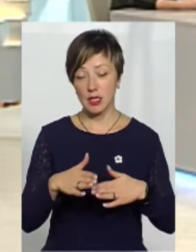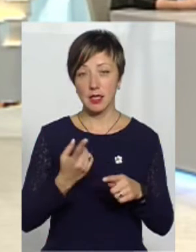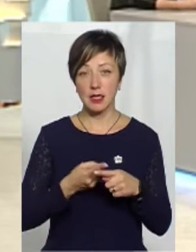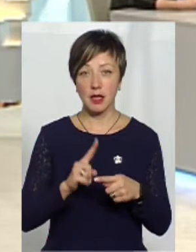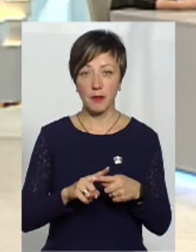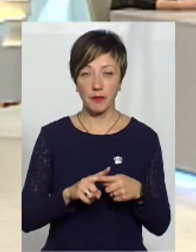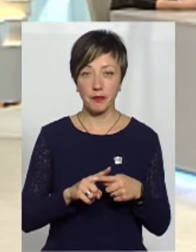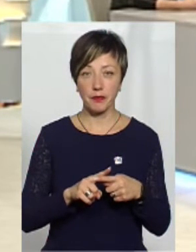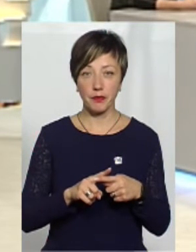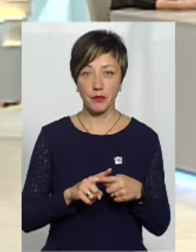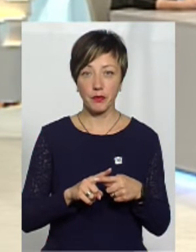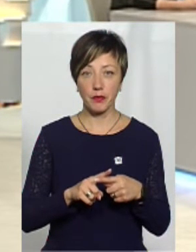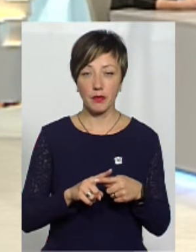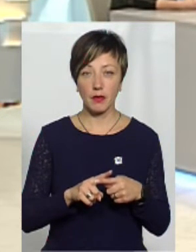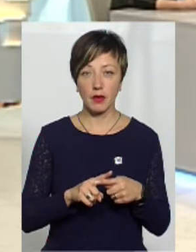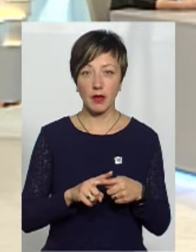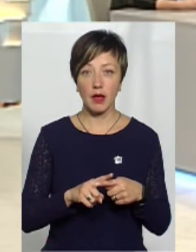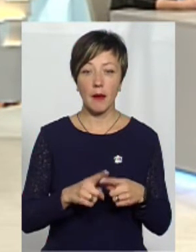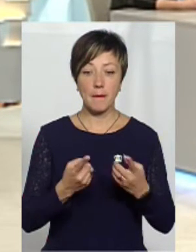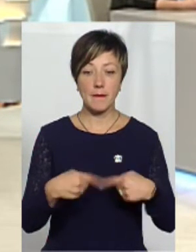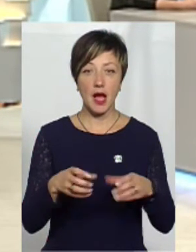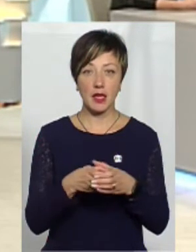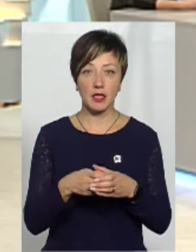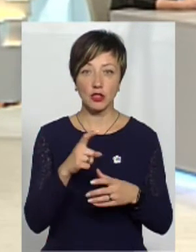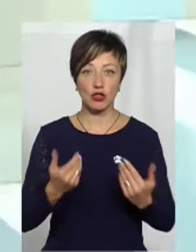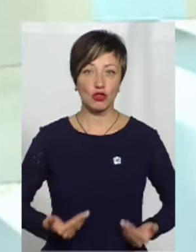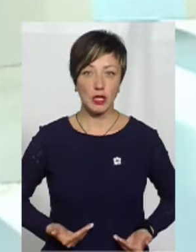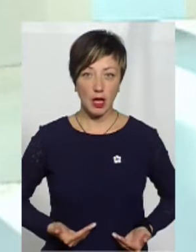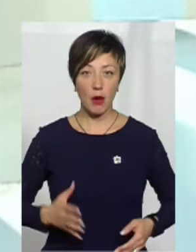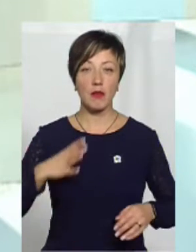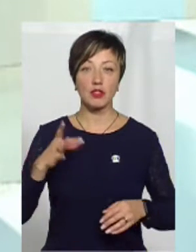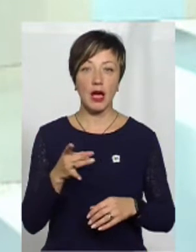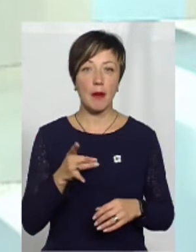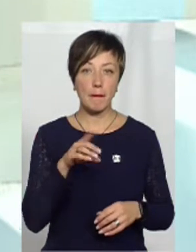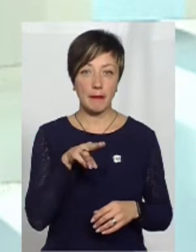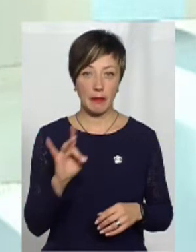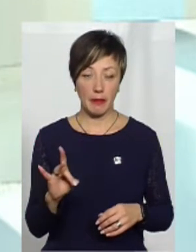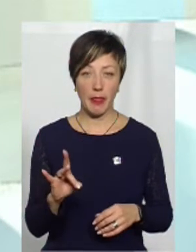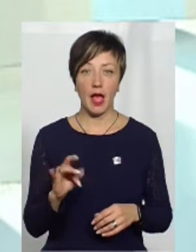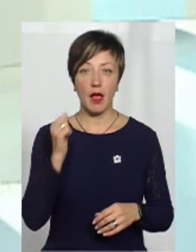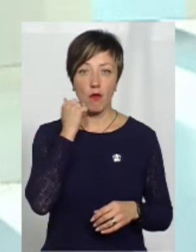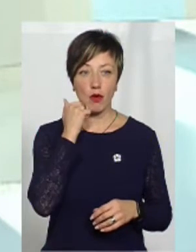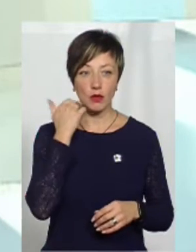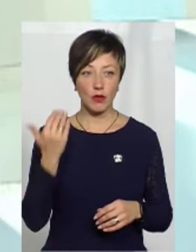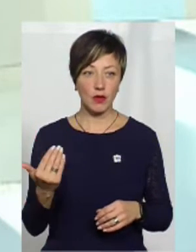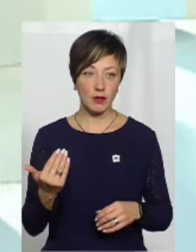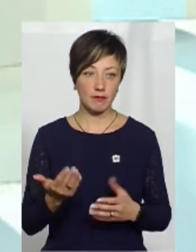це За життя партія, бивші регіонали і